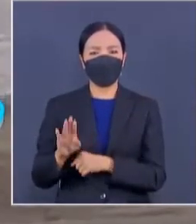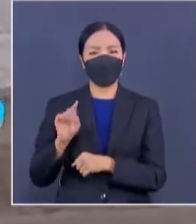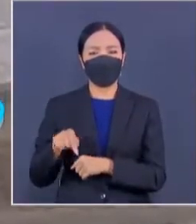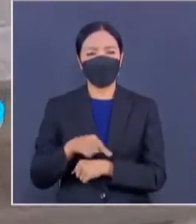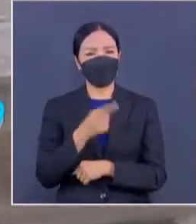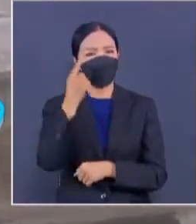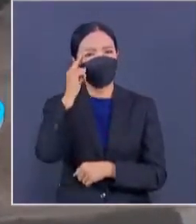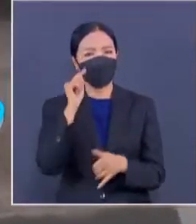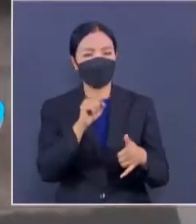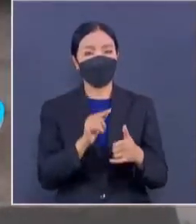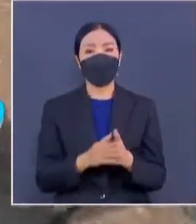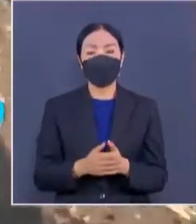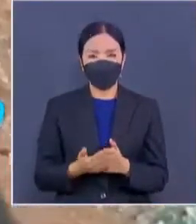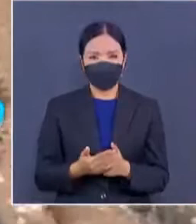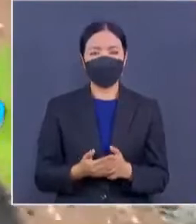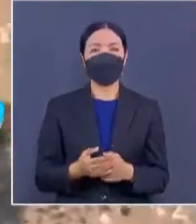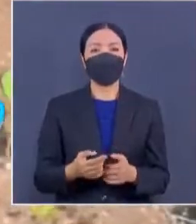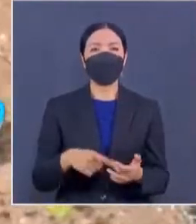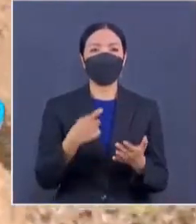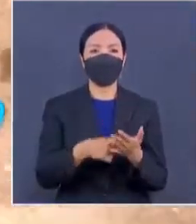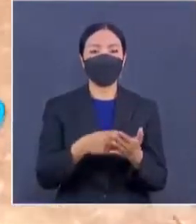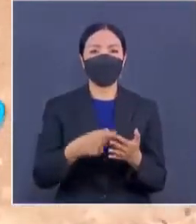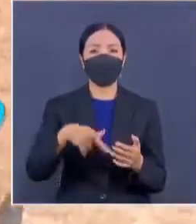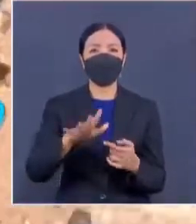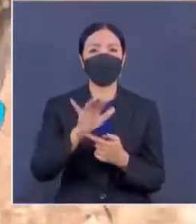ได้ทำประกันเอาไว้ทั้งหมด3กรมธรรม์ก็พร้อม